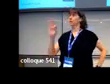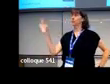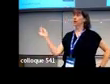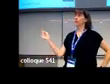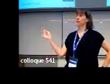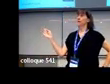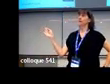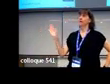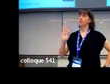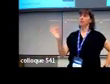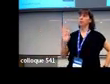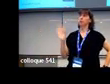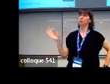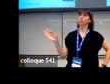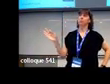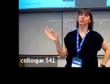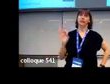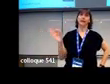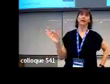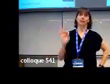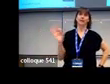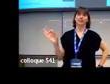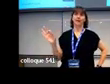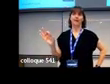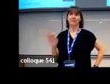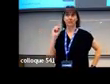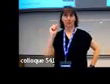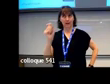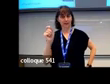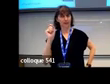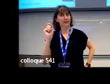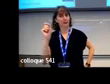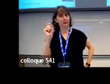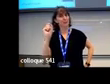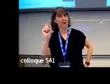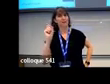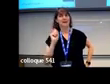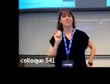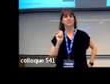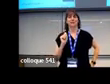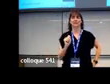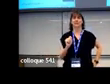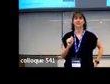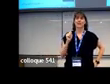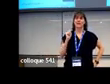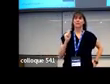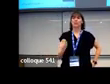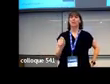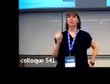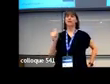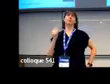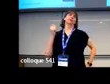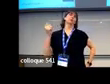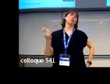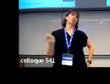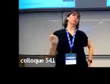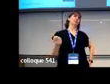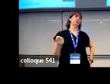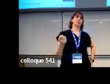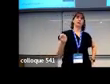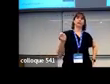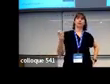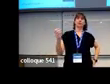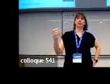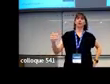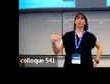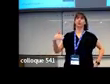des ressources et références, c'est extrêmement beaucoup de temps et de travail. Puis, ça prend quelqu'un qui est bon là-dedans pour gérer ça. Puis, il n'y a pas de répertoire unifié